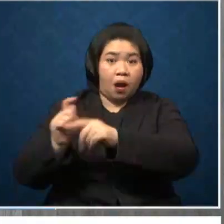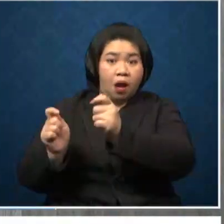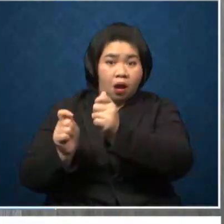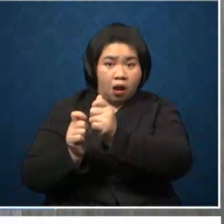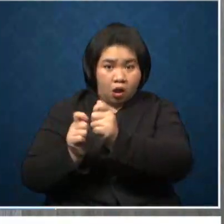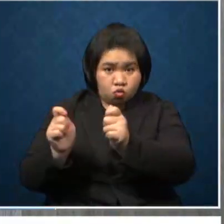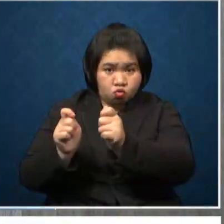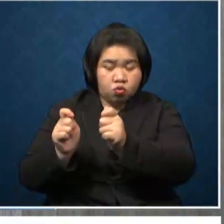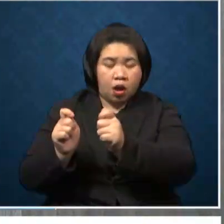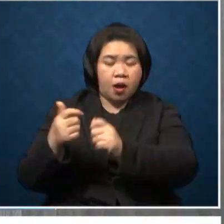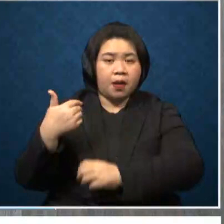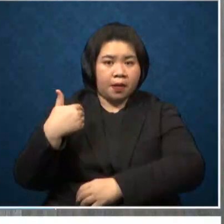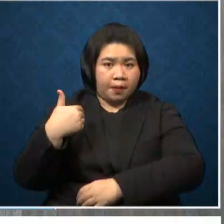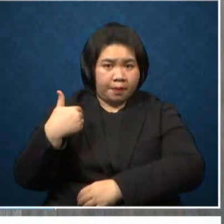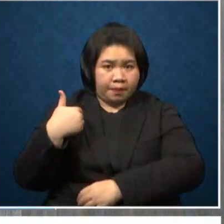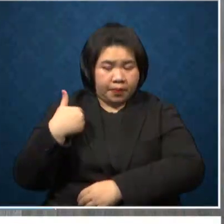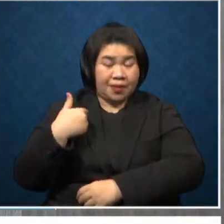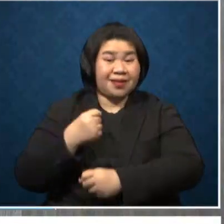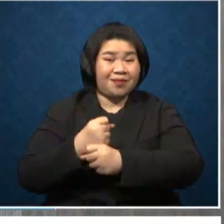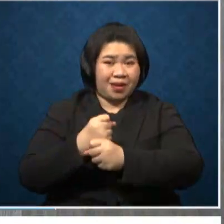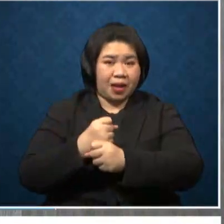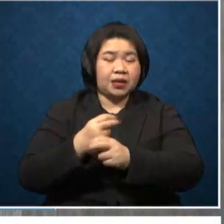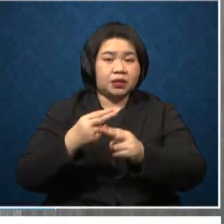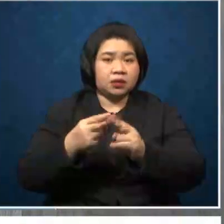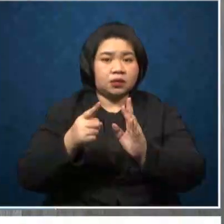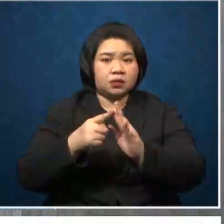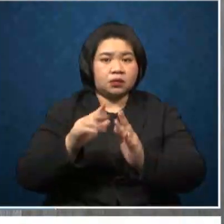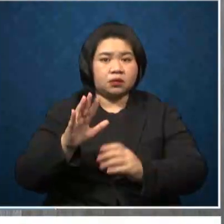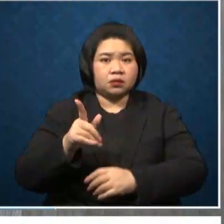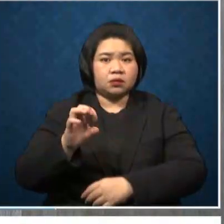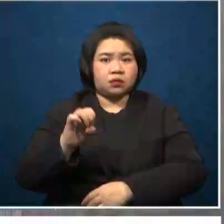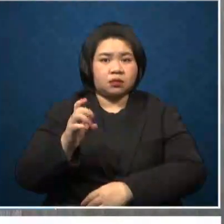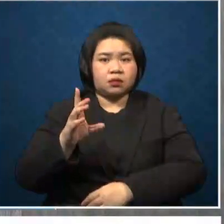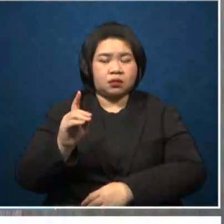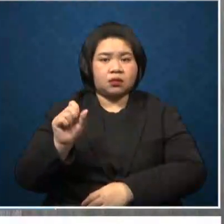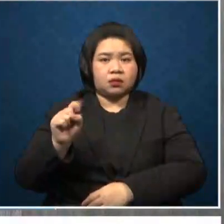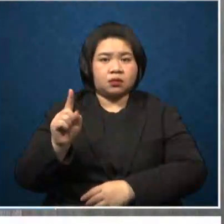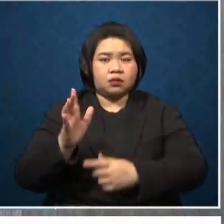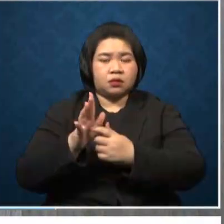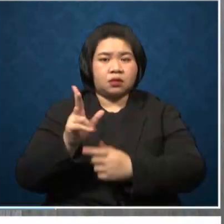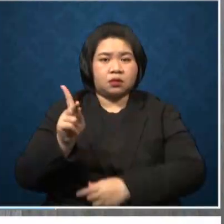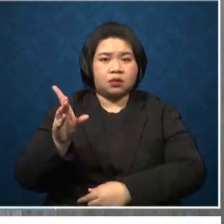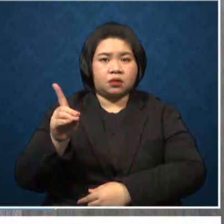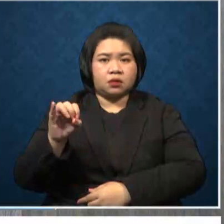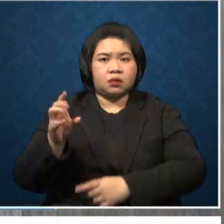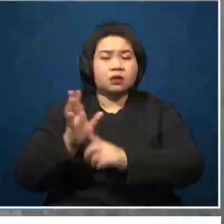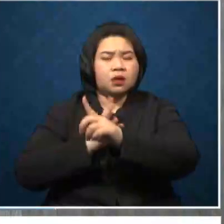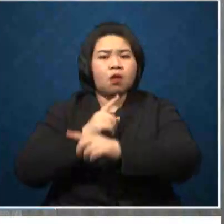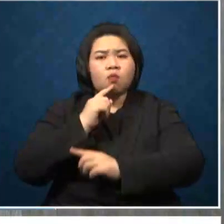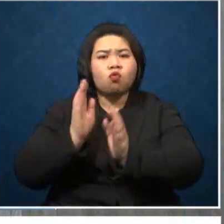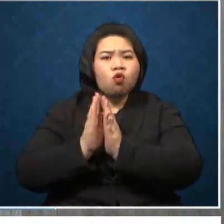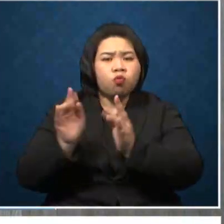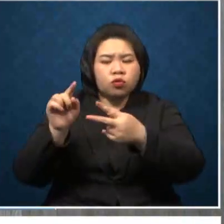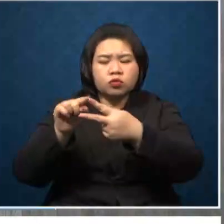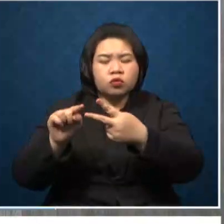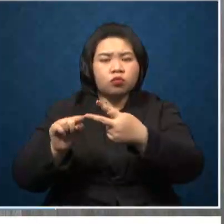นี้คือท่านว่าที่ร้อยตรีจำปาเชิดศักดิ์จำปาเทศที่ต้องขอบคุณมากๆก็เพราะว่า